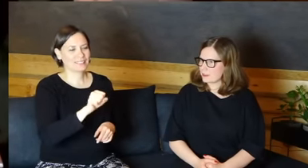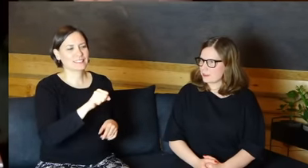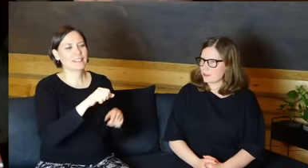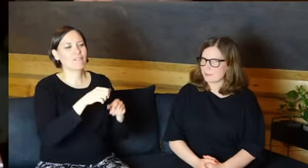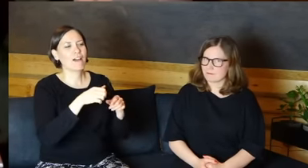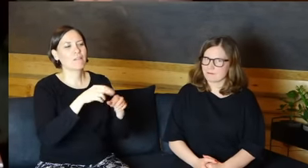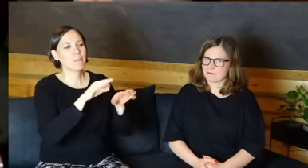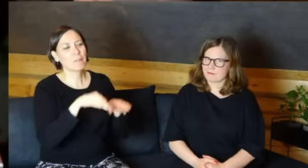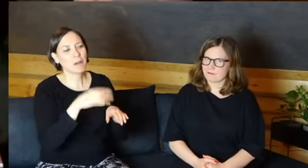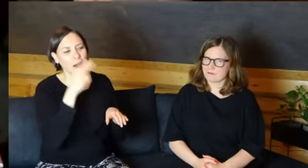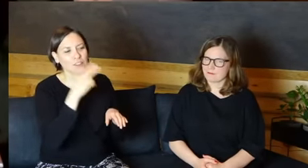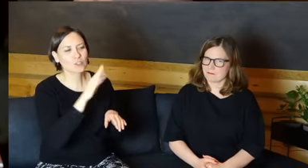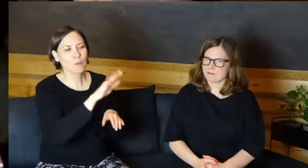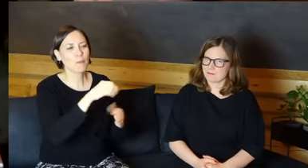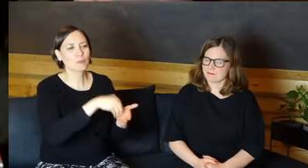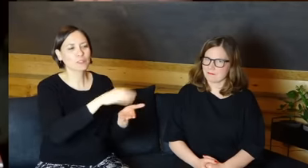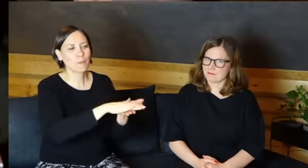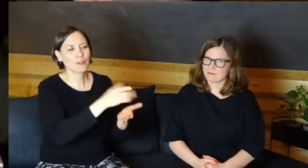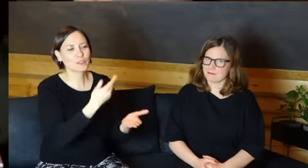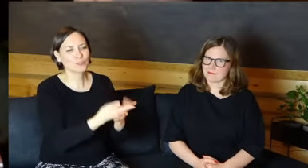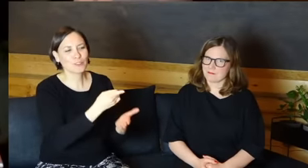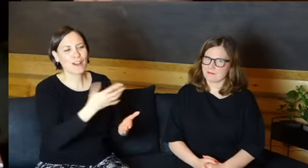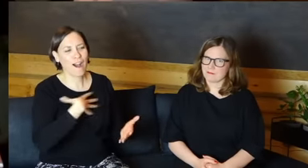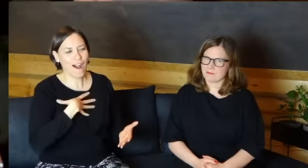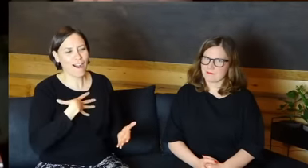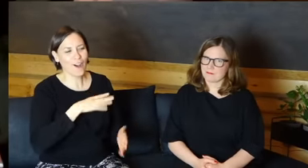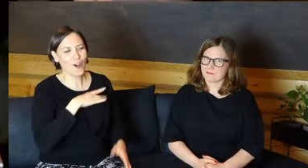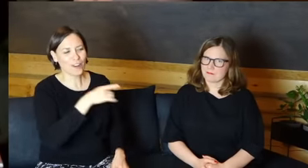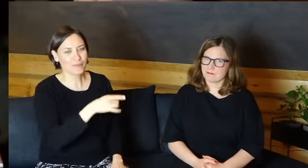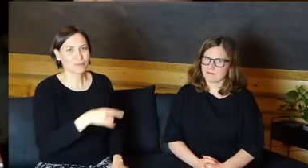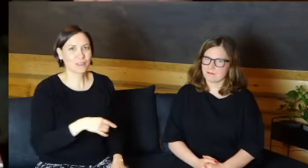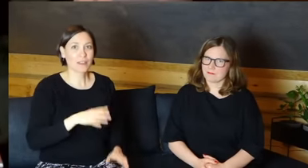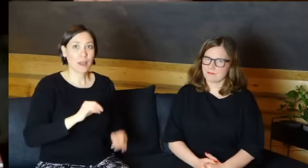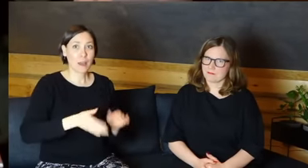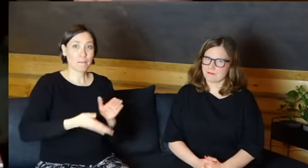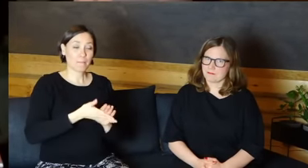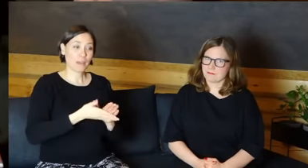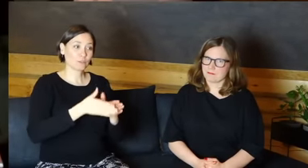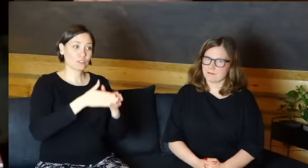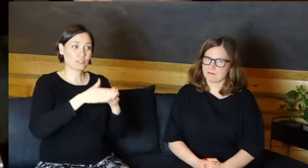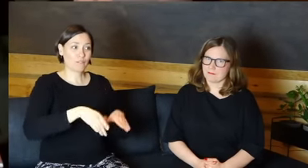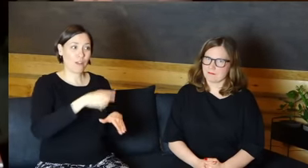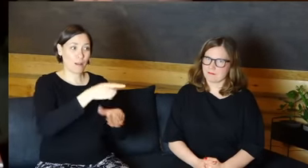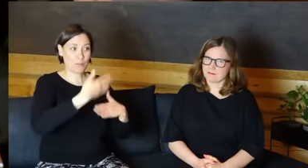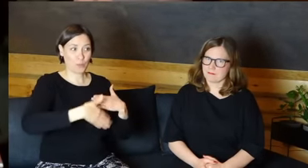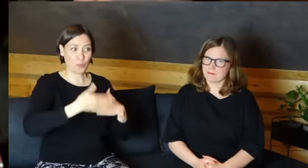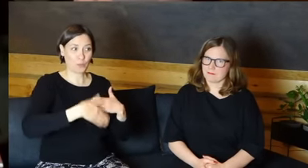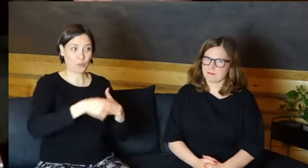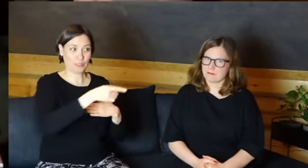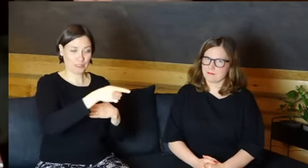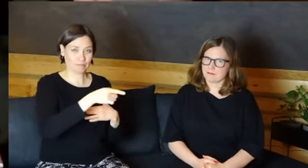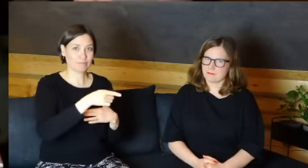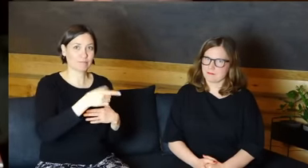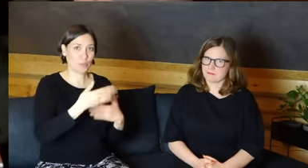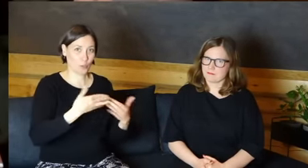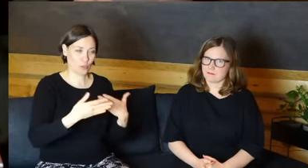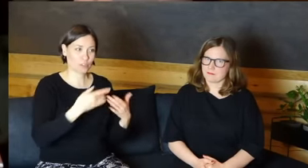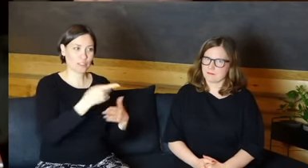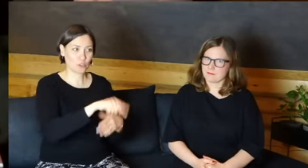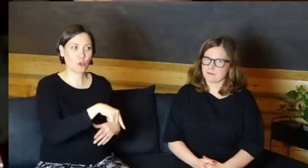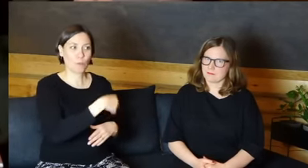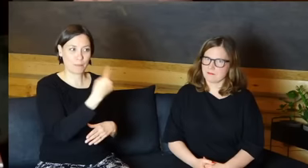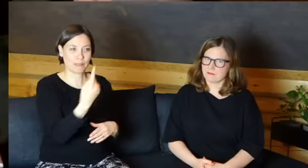Joo. Mitä perustavan myyntiin, niin sä oot Juha ollut siinä nytten ja vähän